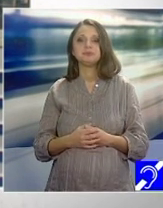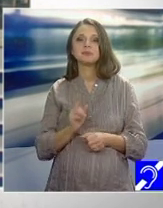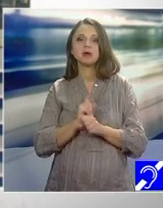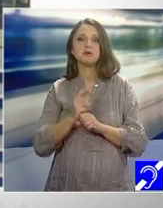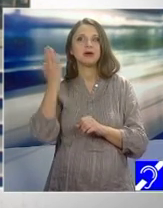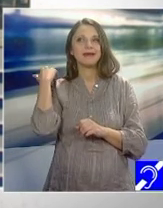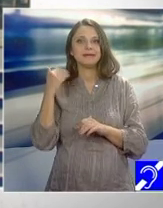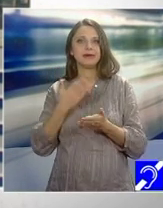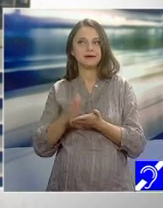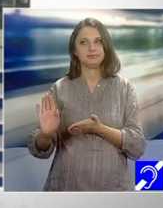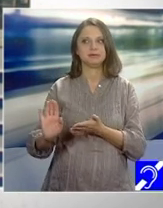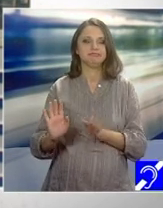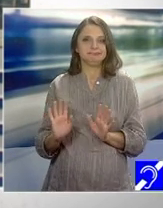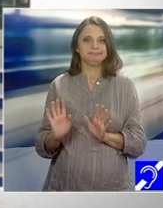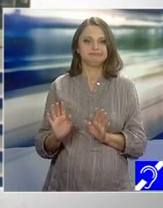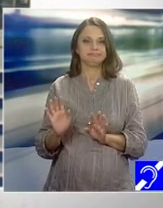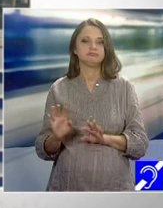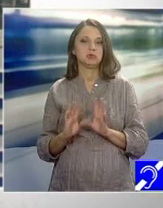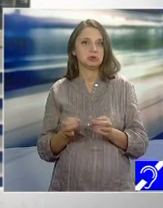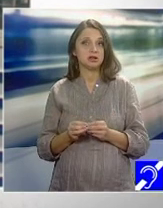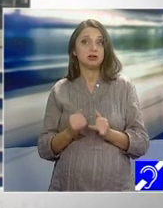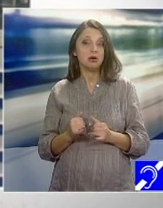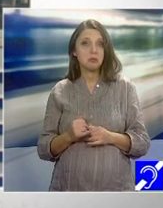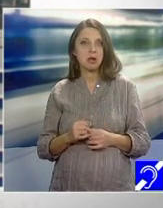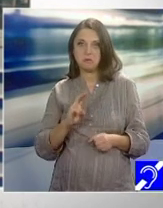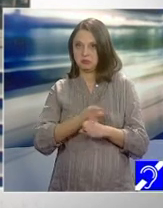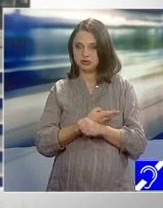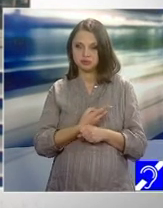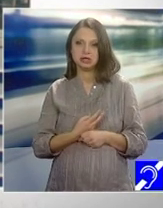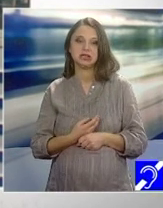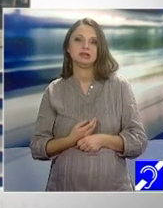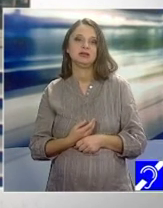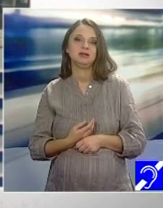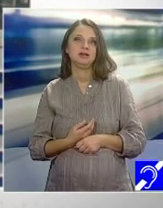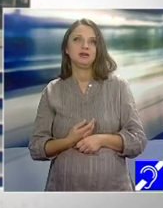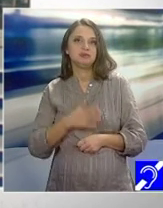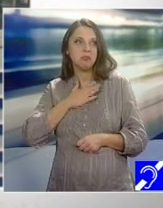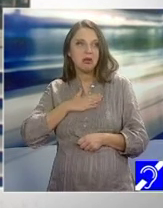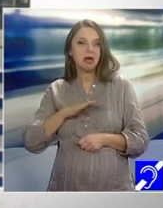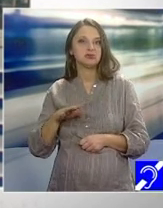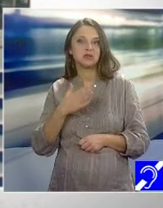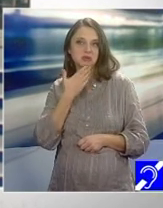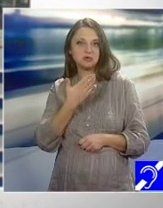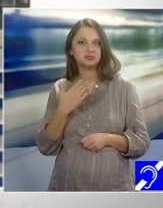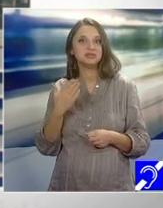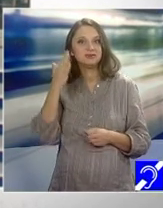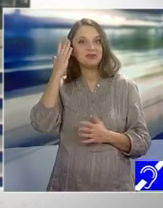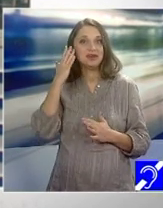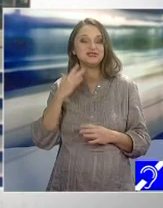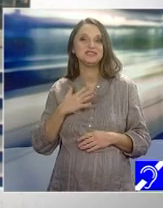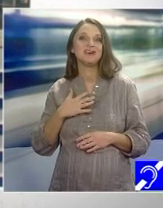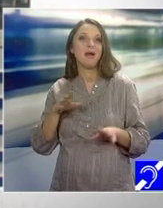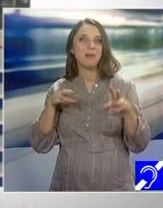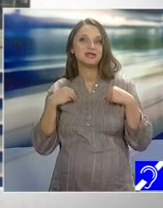îl refuzam în totalitate, acum l-am îmbrățișat și chiar sunt foarte fericit că am făcut lucrul